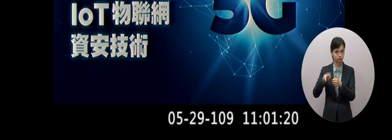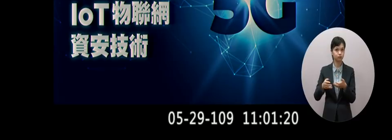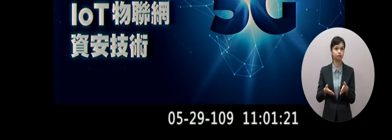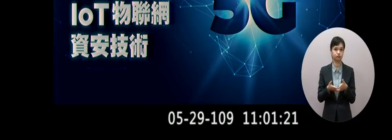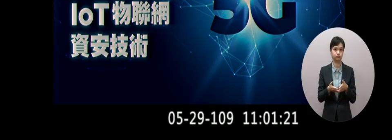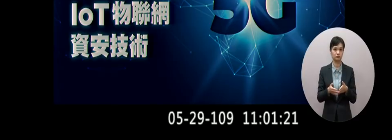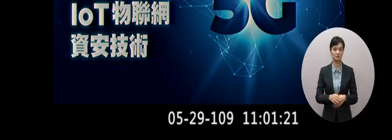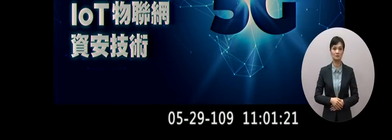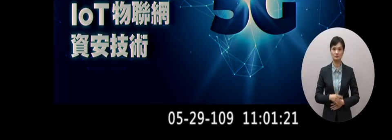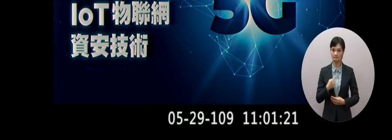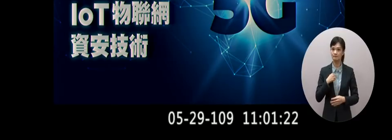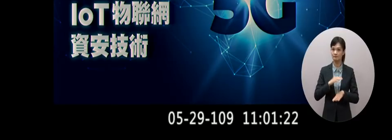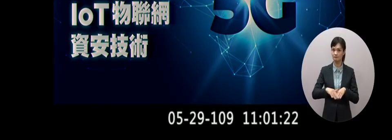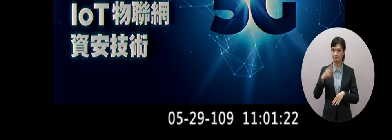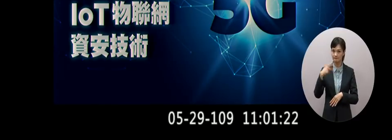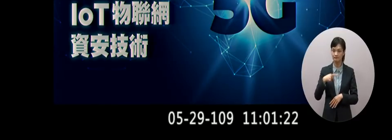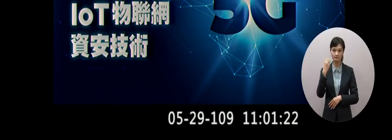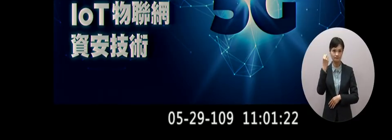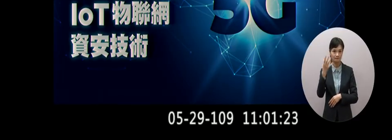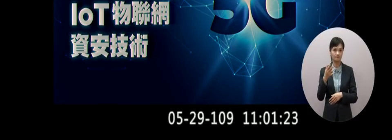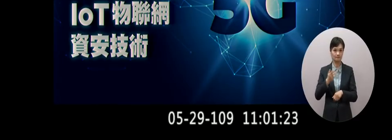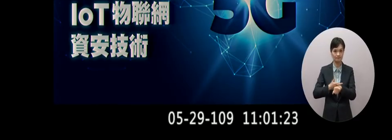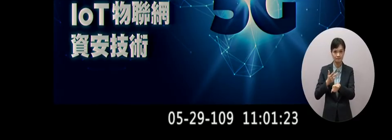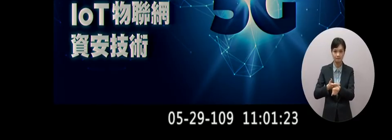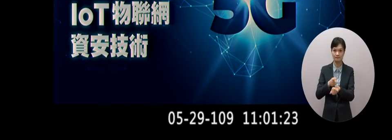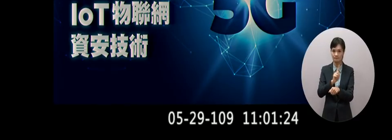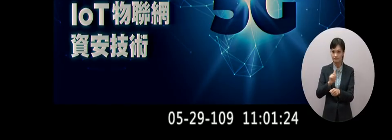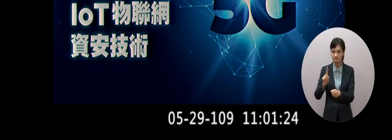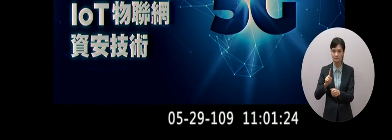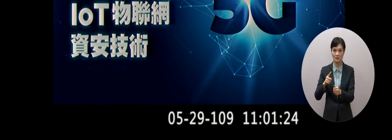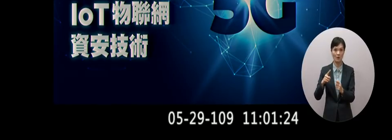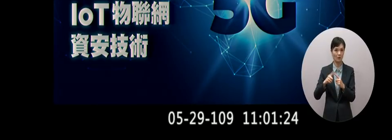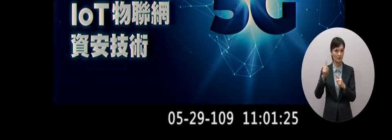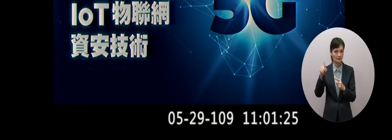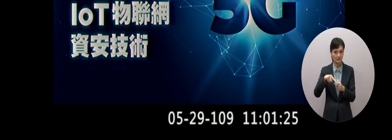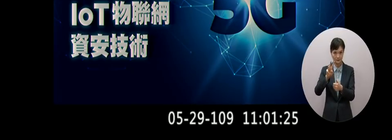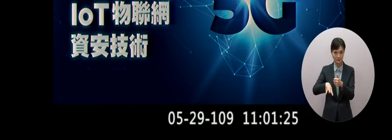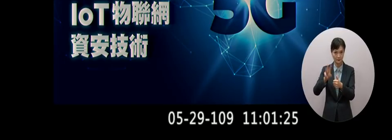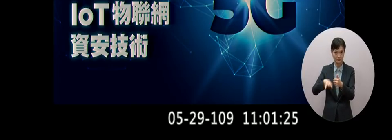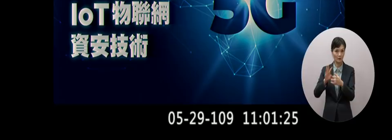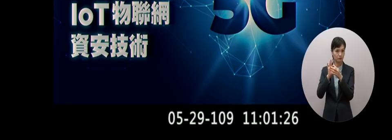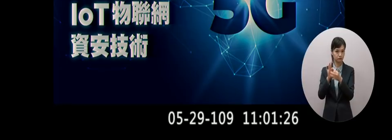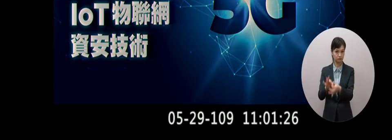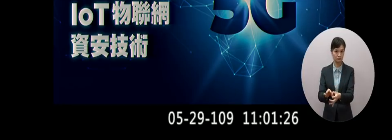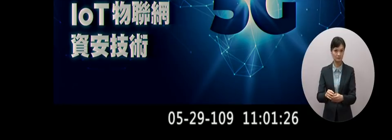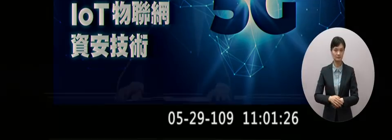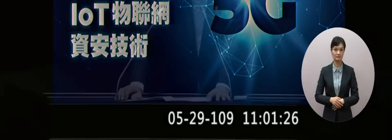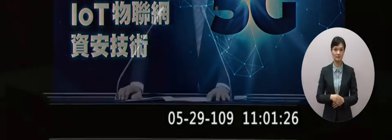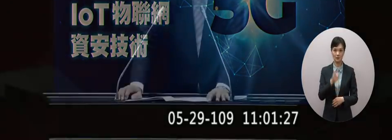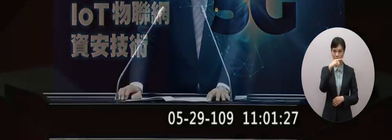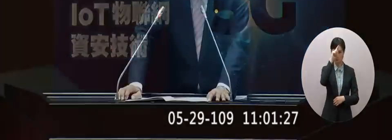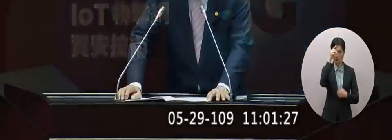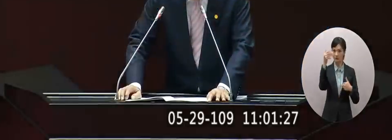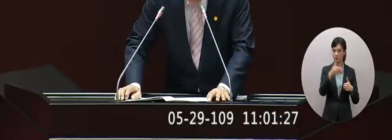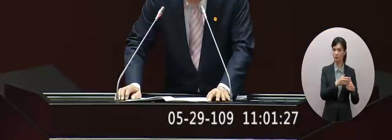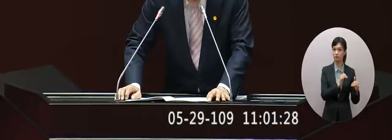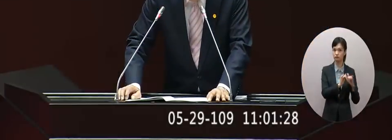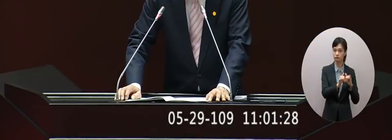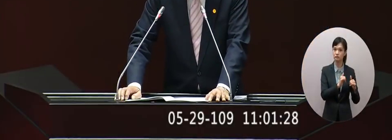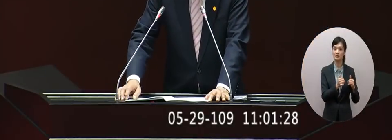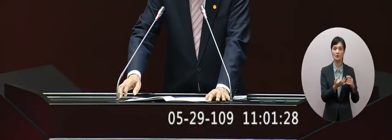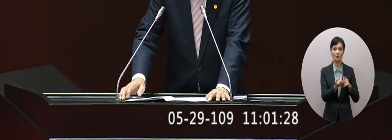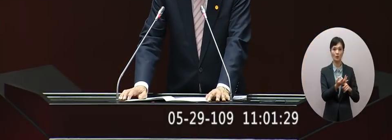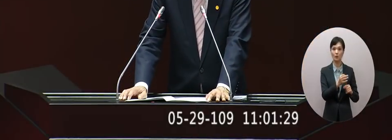续培养新兴产业的高阶技术人才，在传统民生的战略物